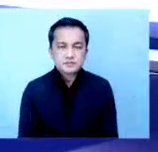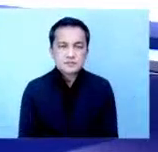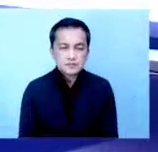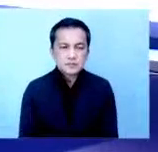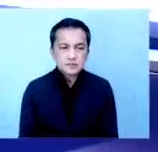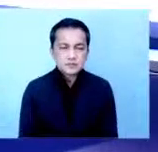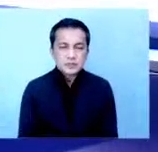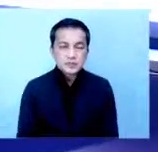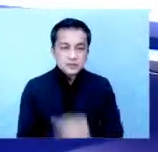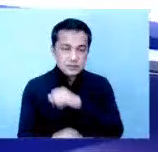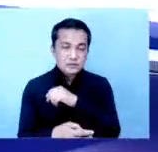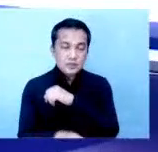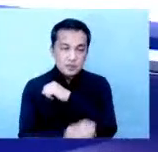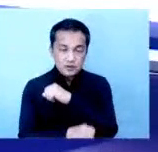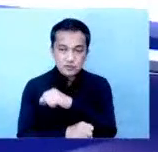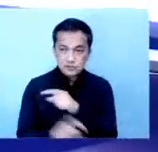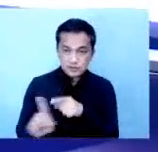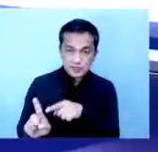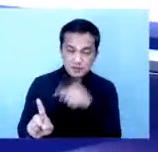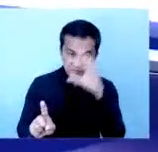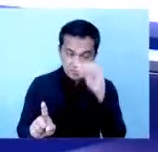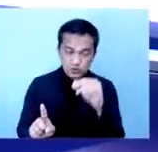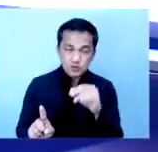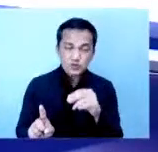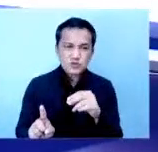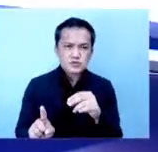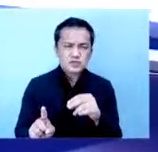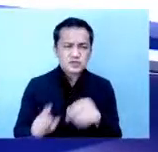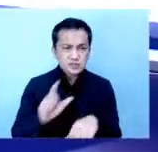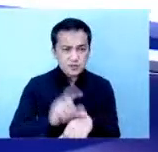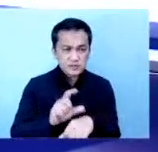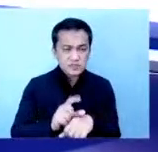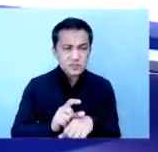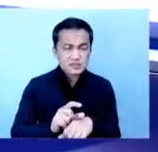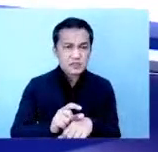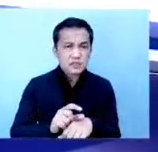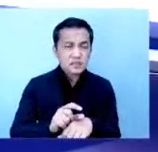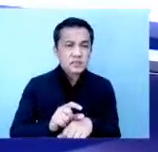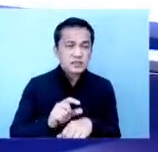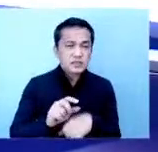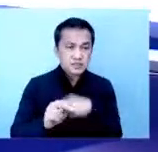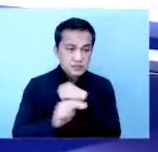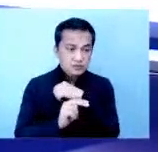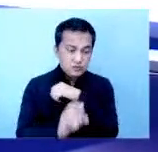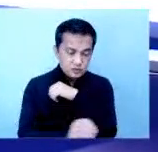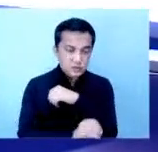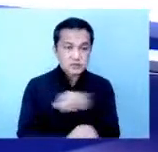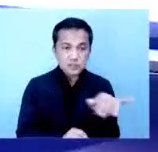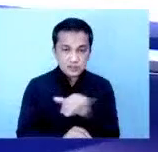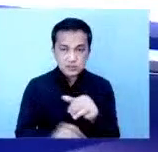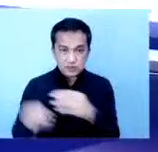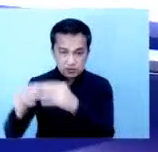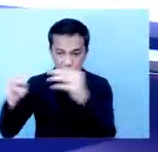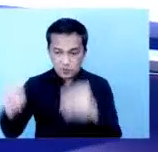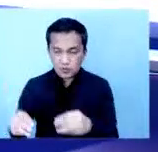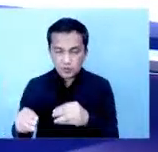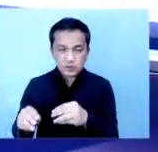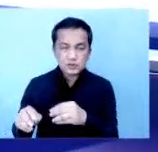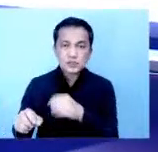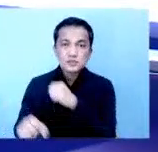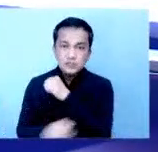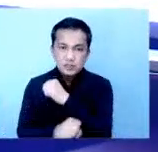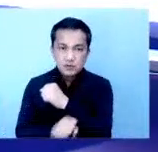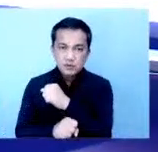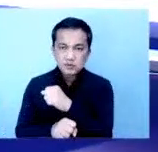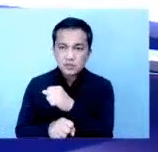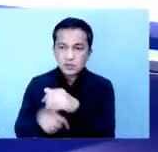Niransak ng isang lalaki ang isang simbahan sa Negros Occidental habang ang isang mall sa parehong probinsya, sinalaki naman ang mga magnanakaw na